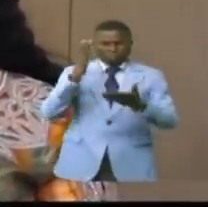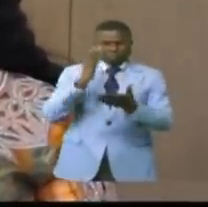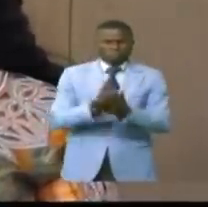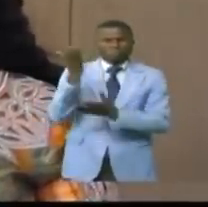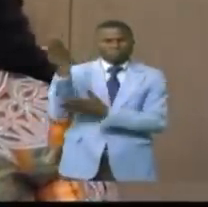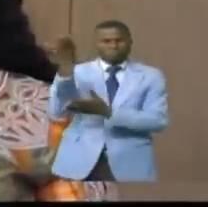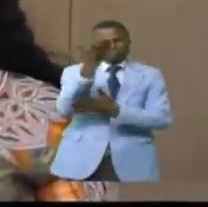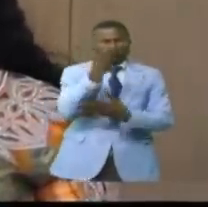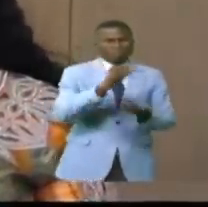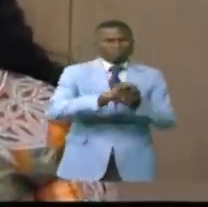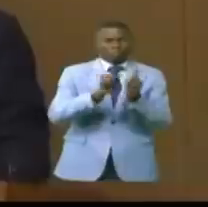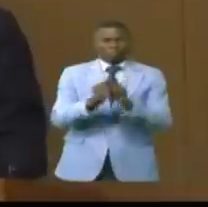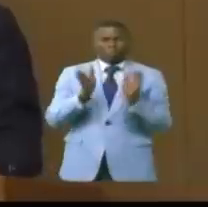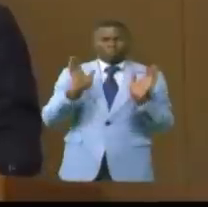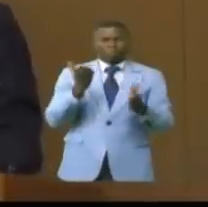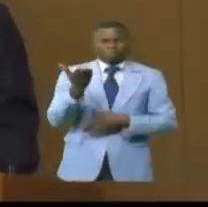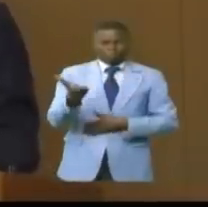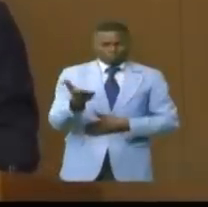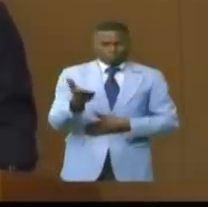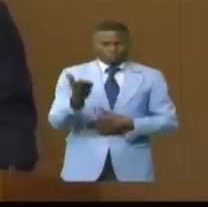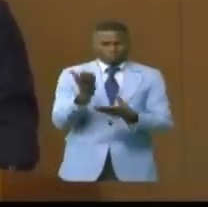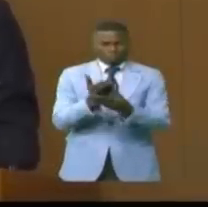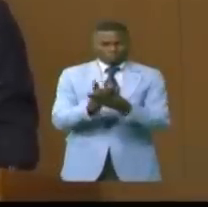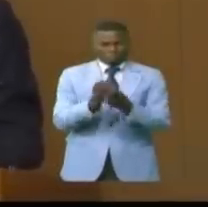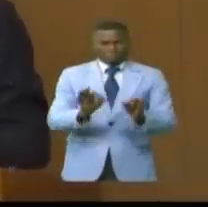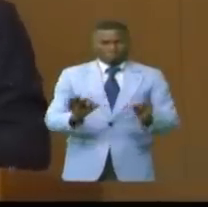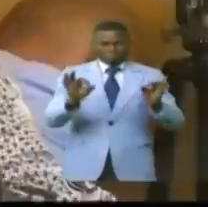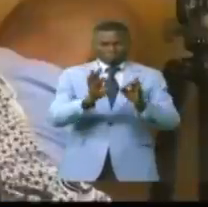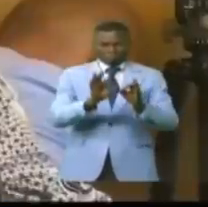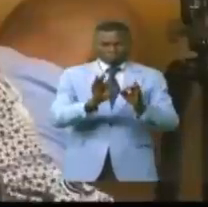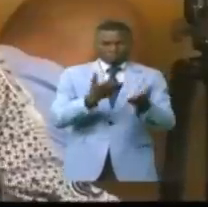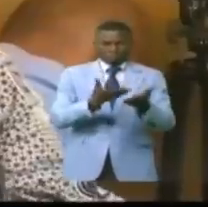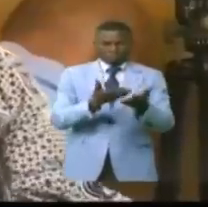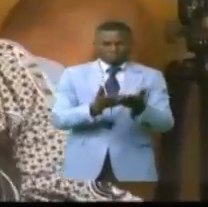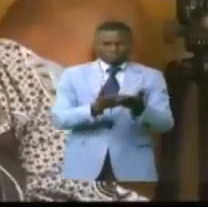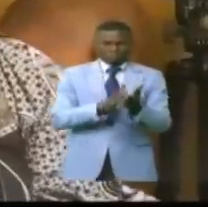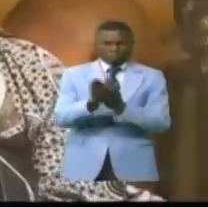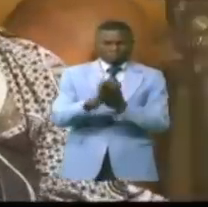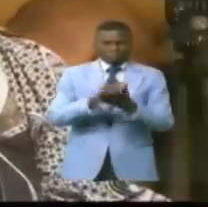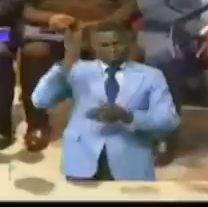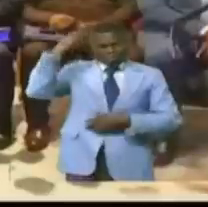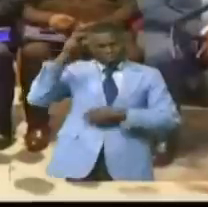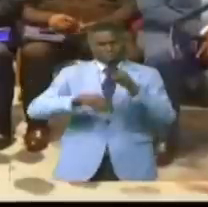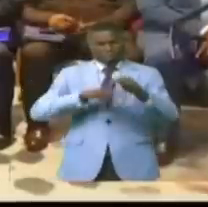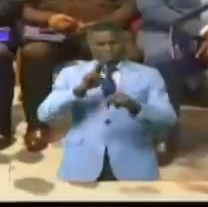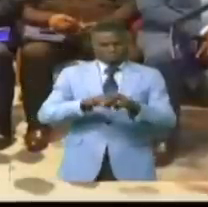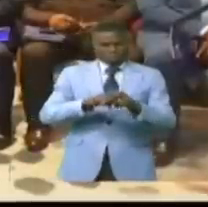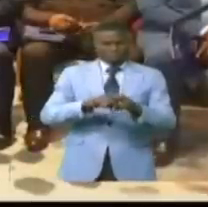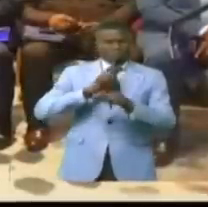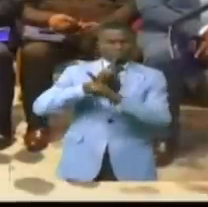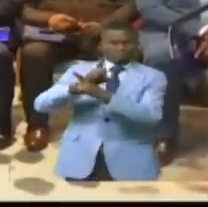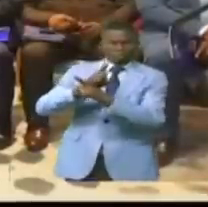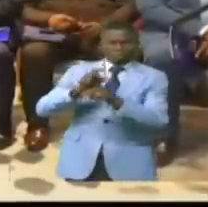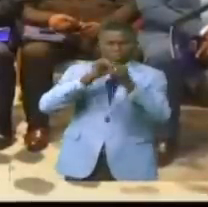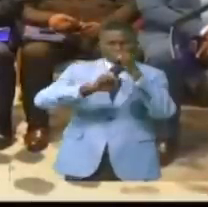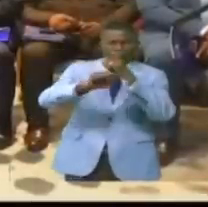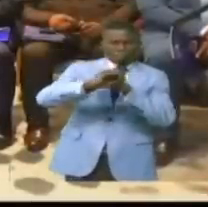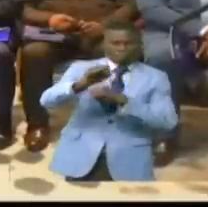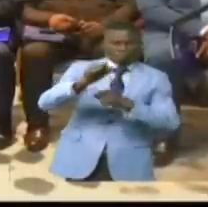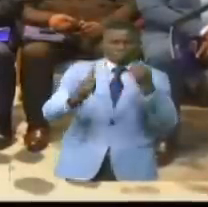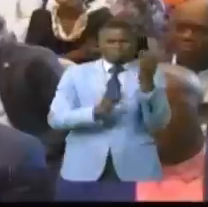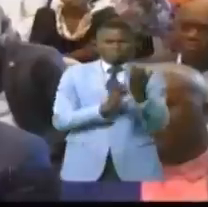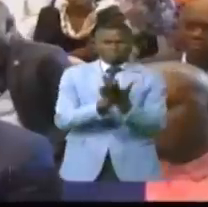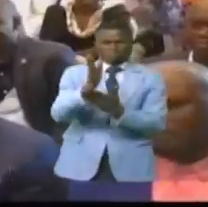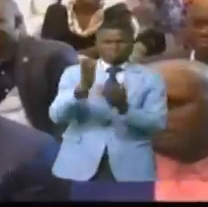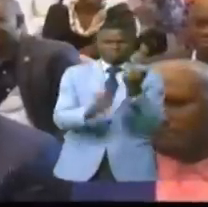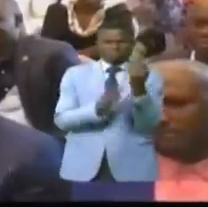mendicité et autres fléaux. Les documents stratégiques et essentiels contenant la politique nationale de protection et promotion des droits des